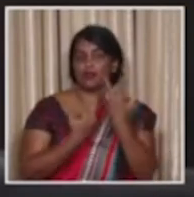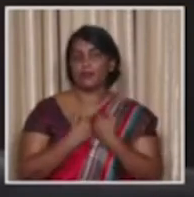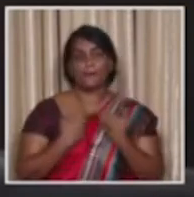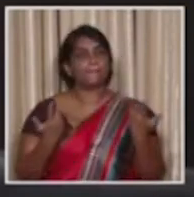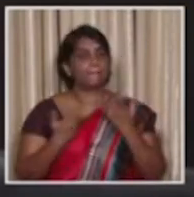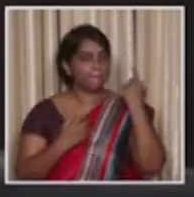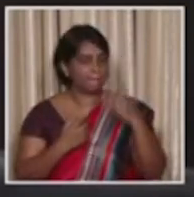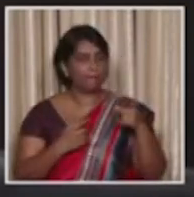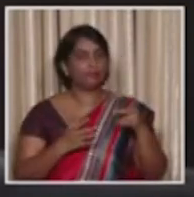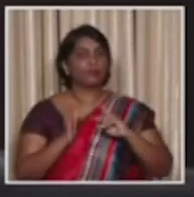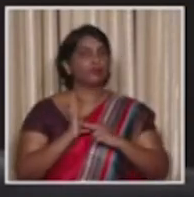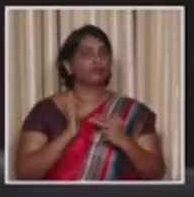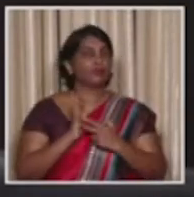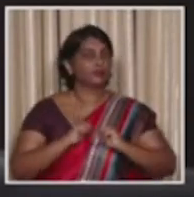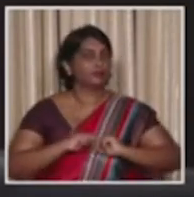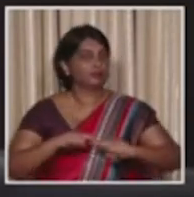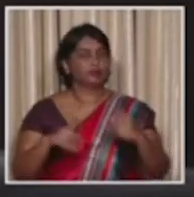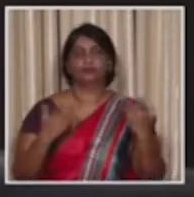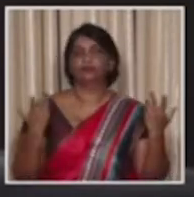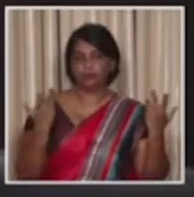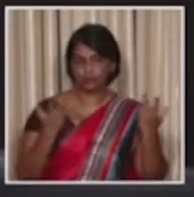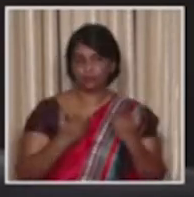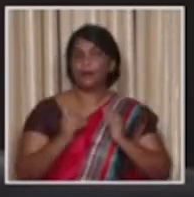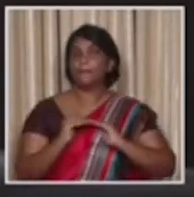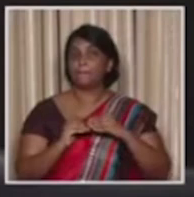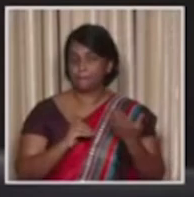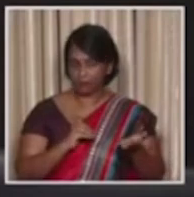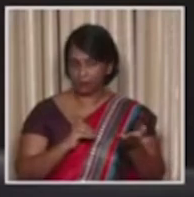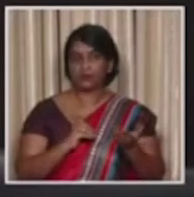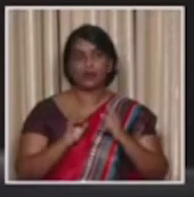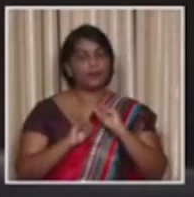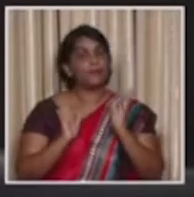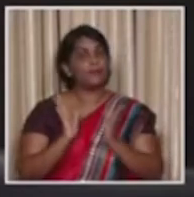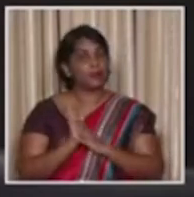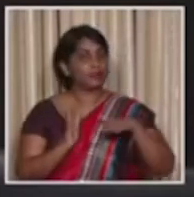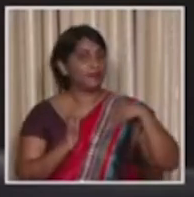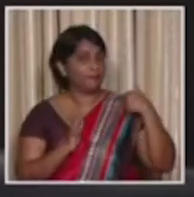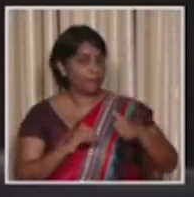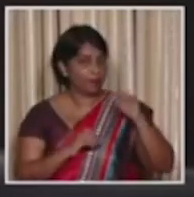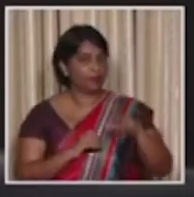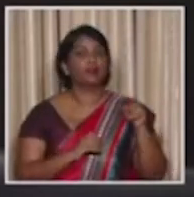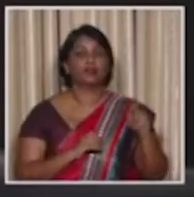වීම නිසා ව්‍යාපෘතිය ක්‍රියාත්මක නොවිය. පසුව අගමැතිතුමාගේ ප්‍රධානත්වයෙන්